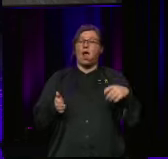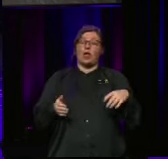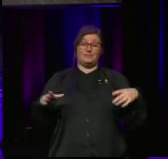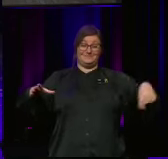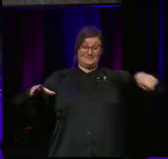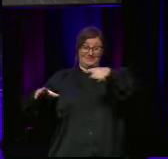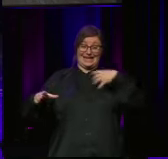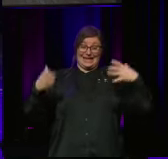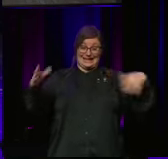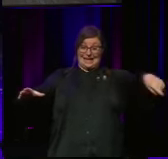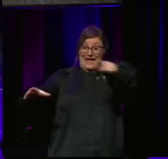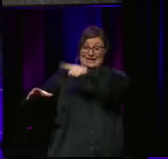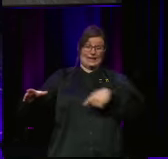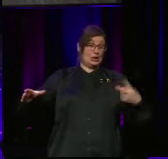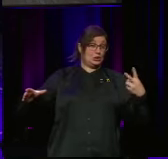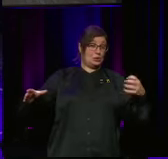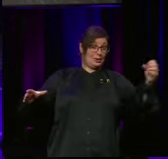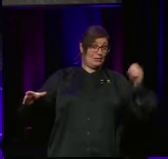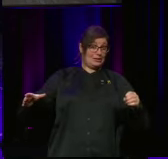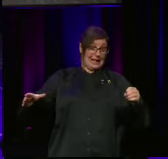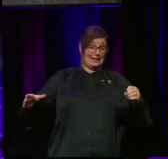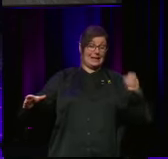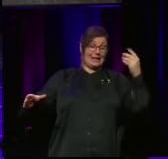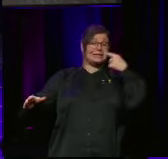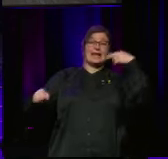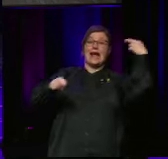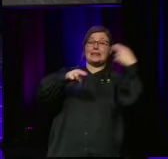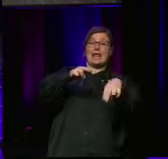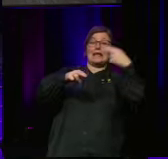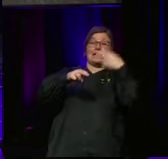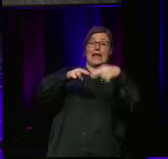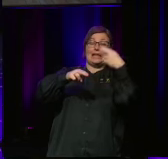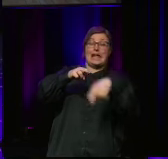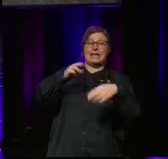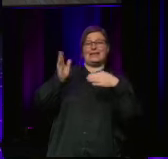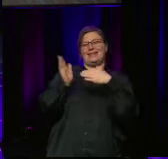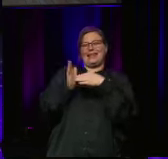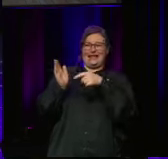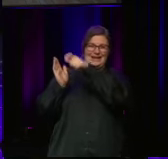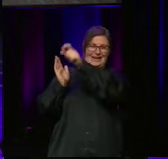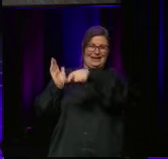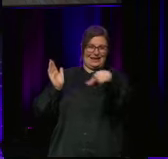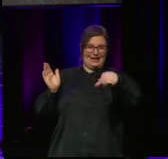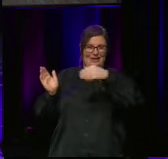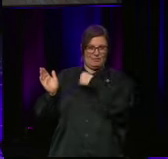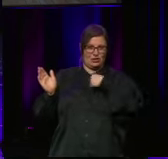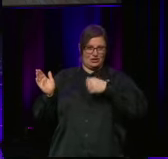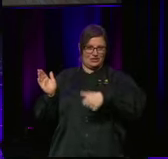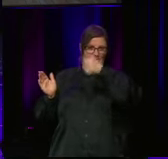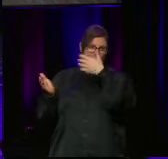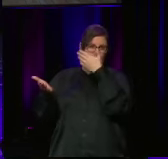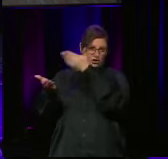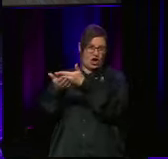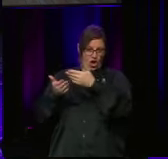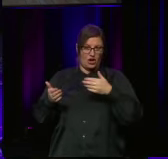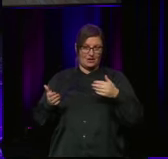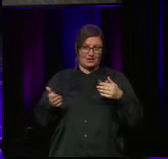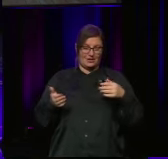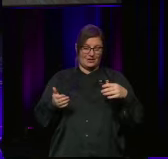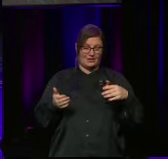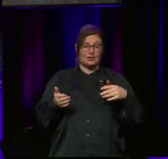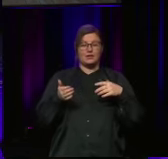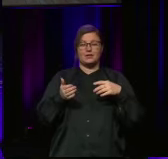riksdagen kan neka tillsättning av myndighetschefer och det kan inte gå med